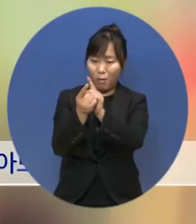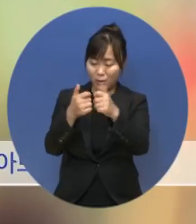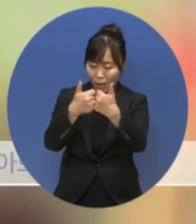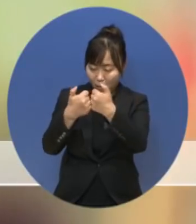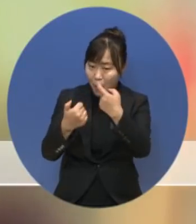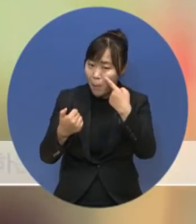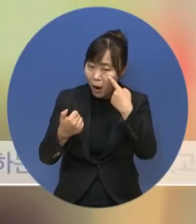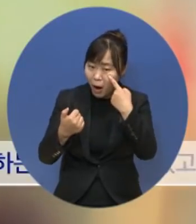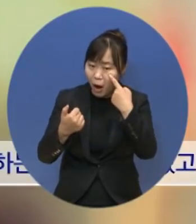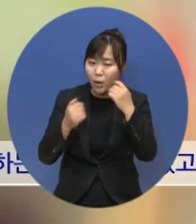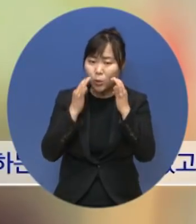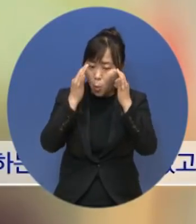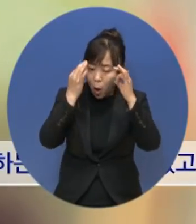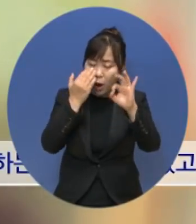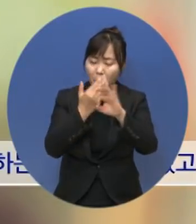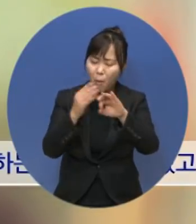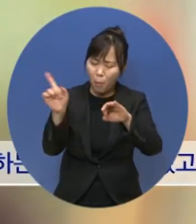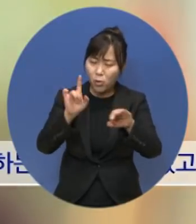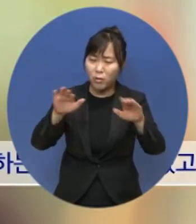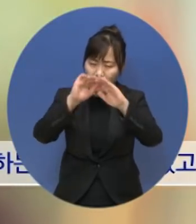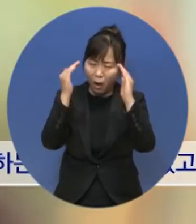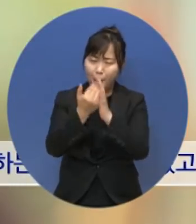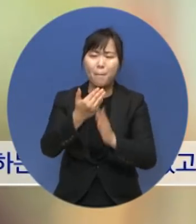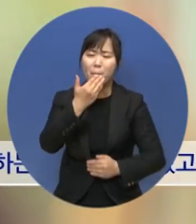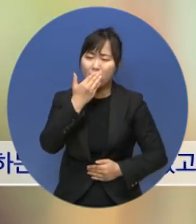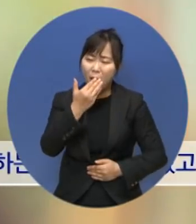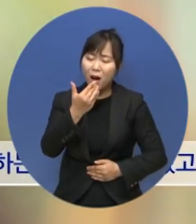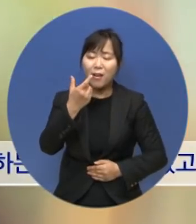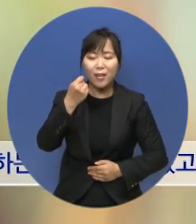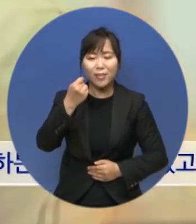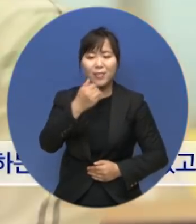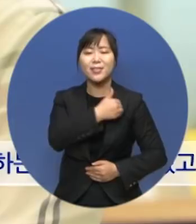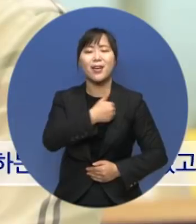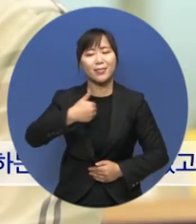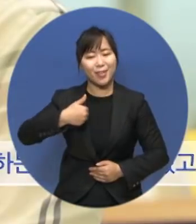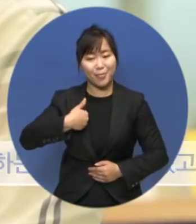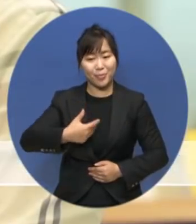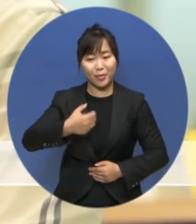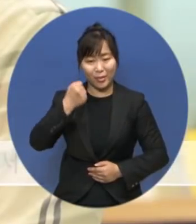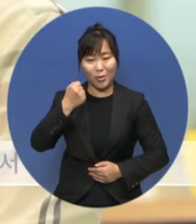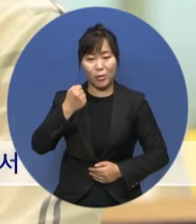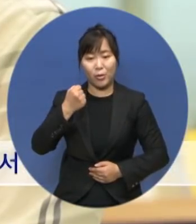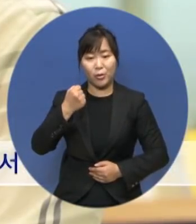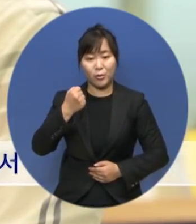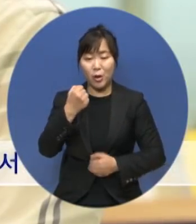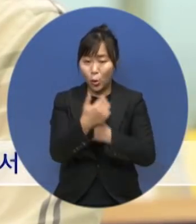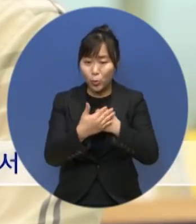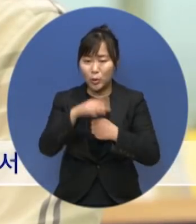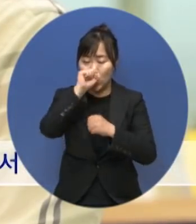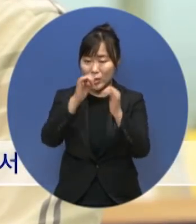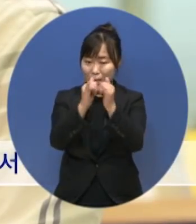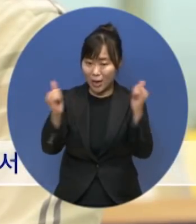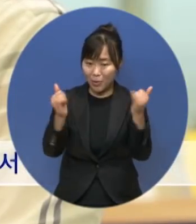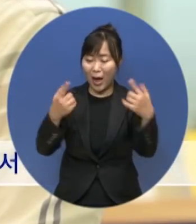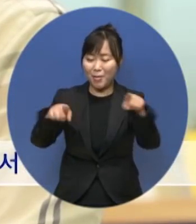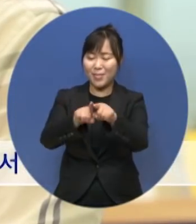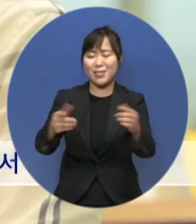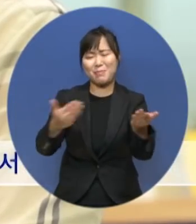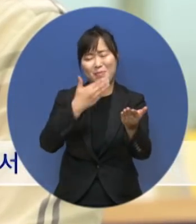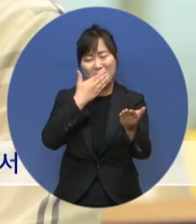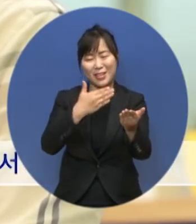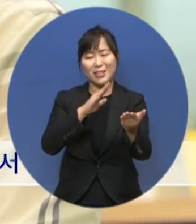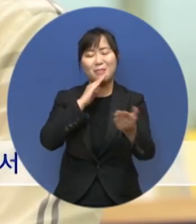보니까 노력한다면 무엇이든 할 수 있겠구나라는 자신감이 생겼고, 덕분에 좋은 사람들과 일할 수 있게 돼서